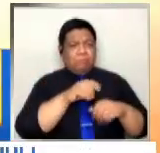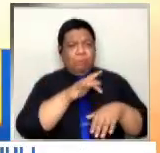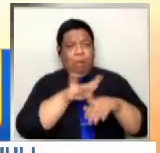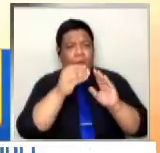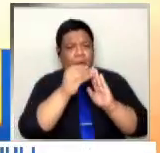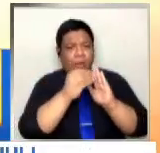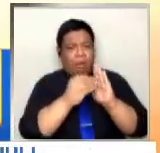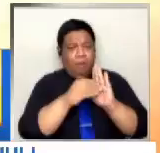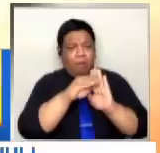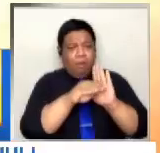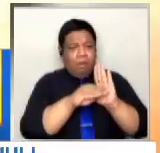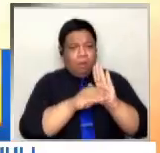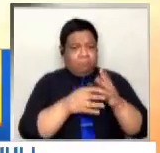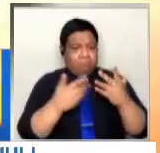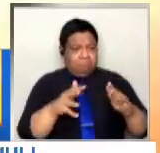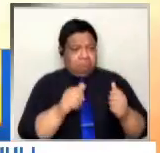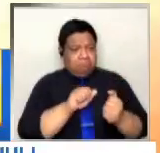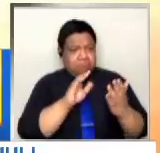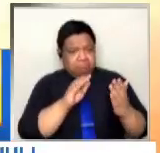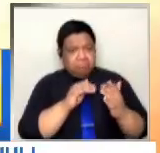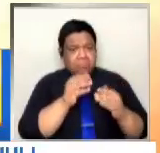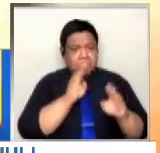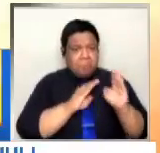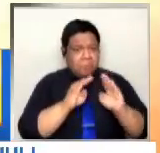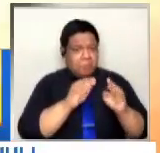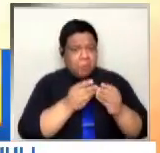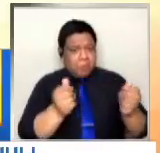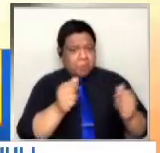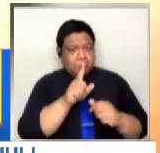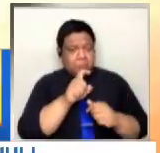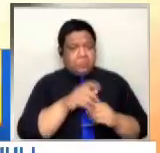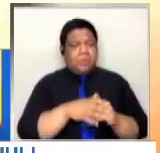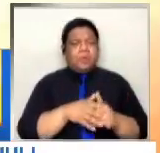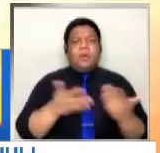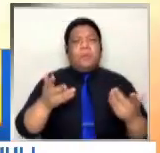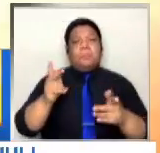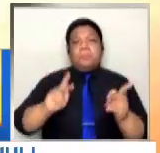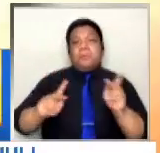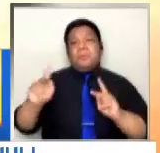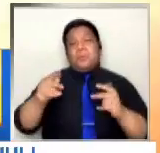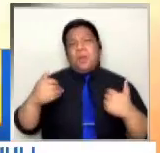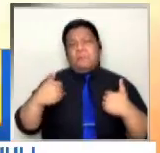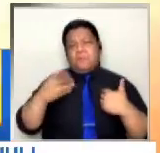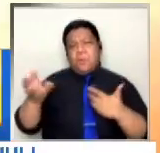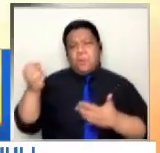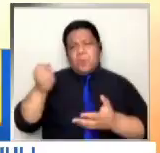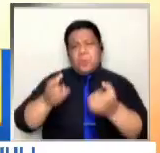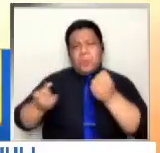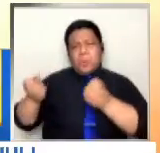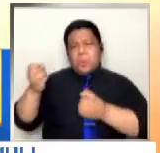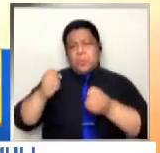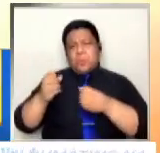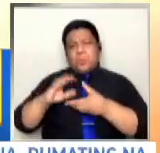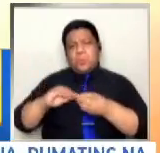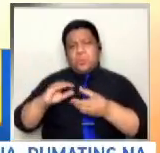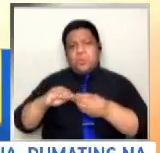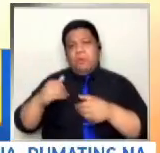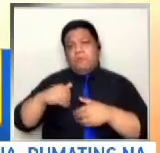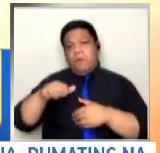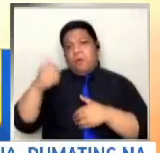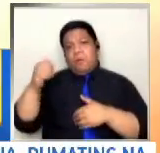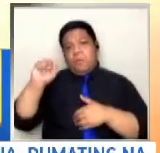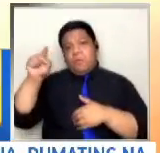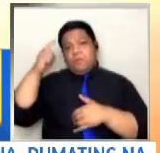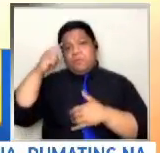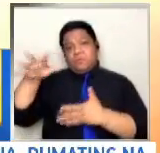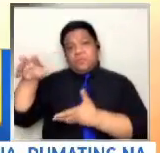you know, Maris, alam mo kasi yung mga tao kanya-kanyang kwento, no? There were some na tumanggap na pala sa ibang ahensya ng gobyerno. Umuulit